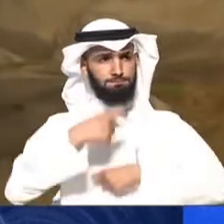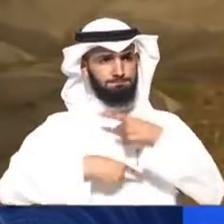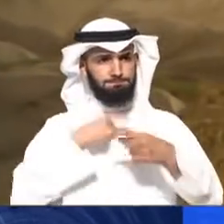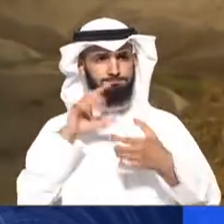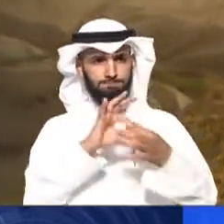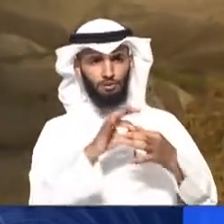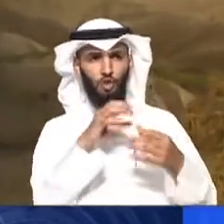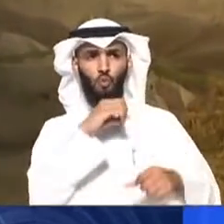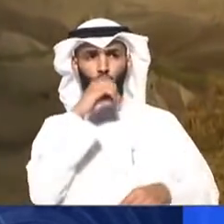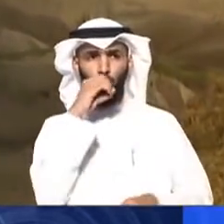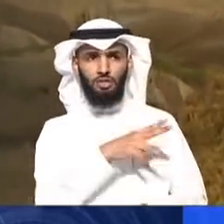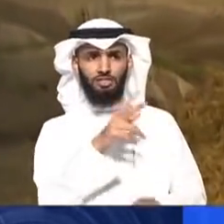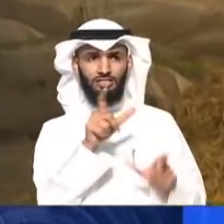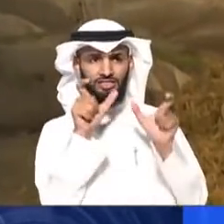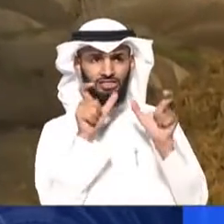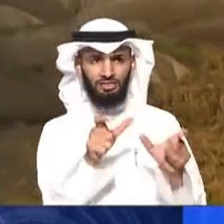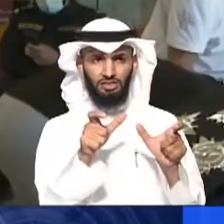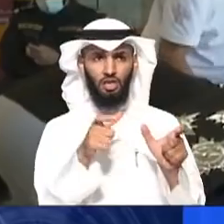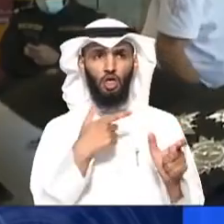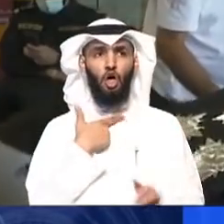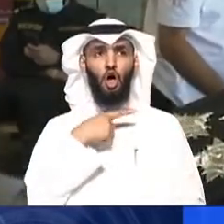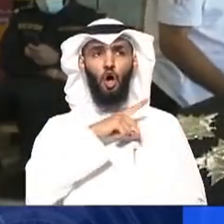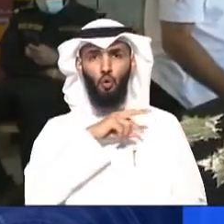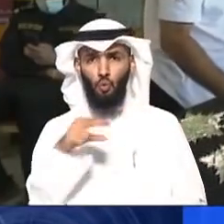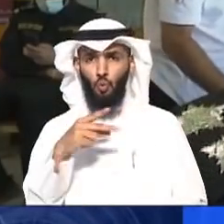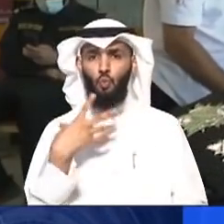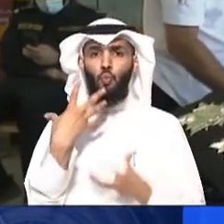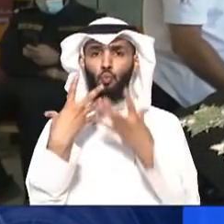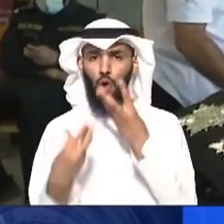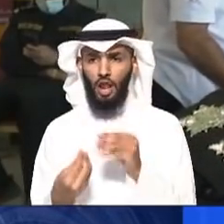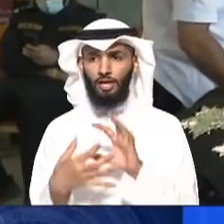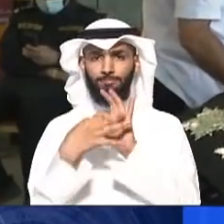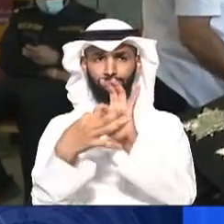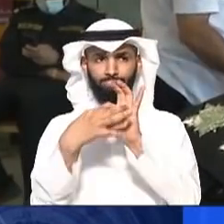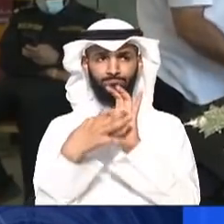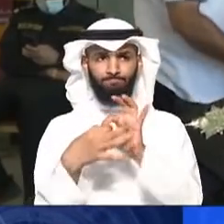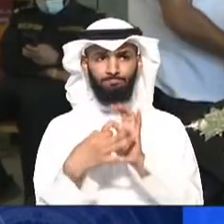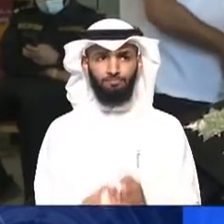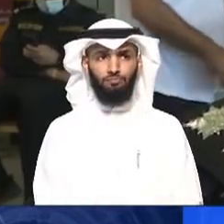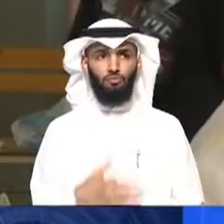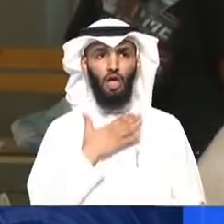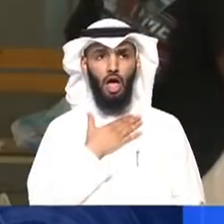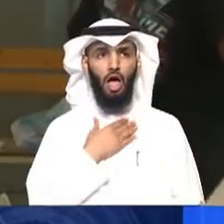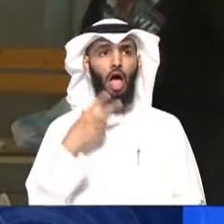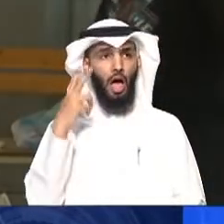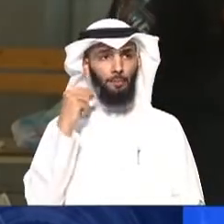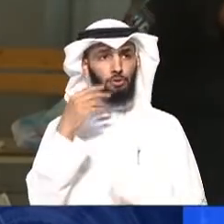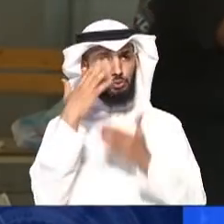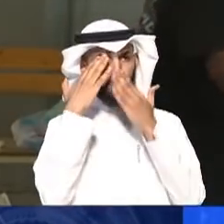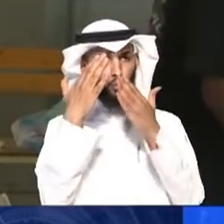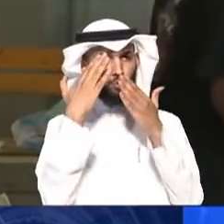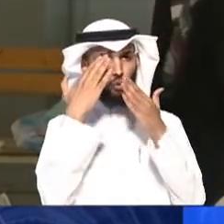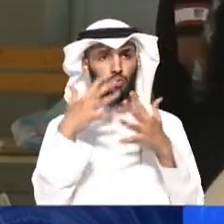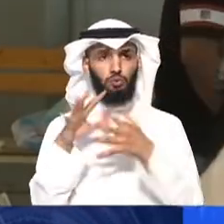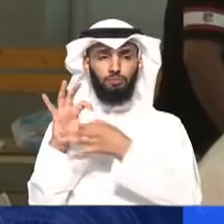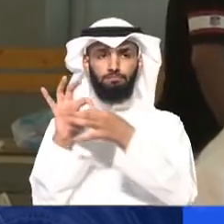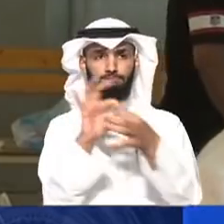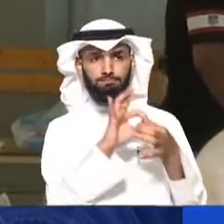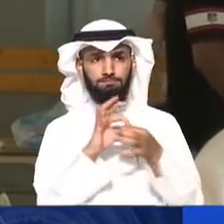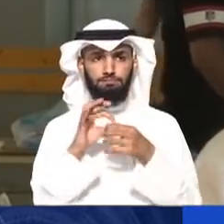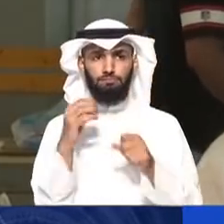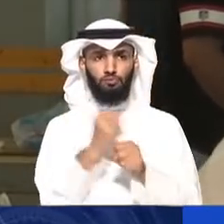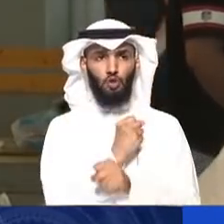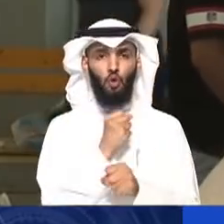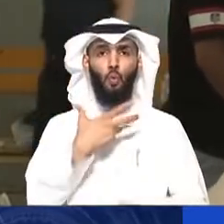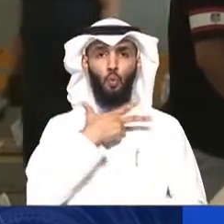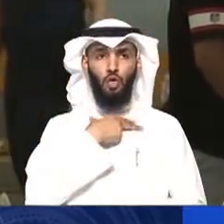الآفة على شبابنا أولادنا تعاطي المخدرات، وبالتالي نهنئ هذا القطاع. هو في تعاون متجدد مع وزارة